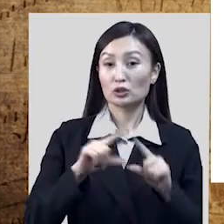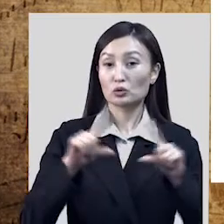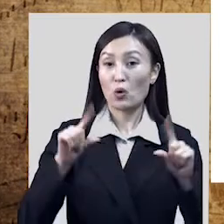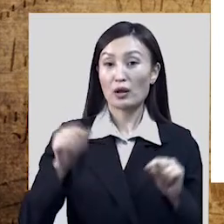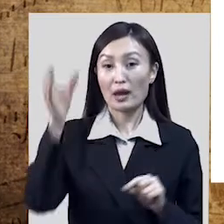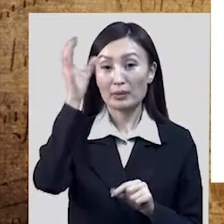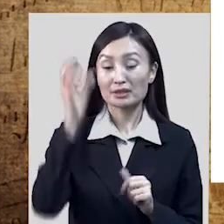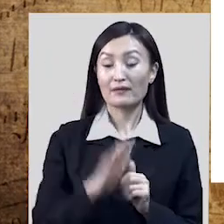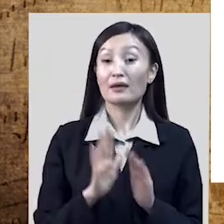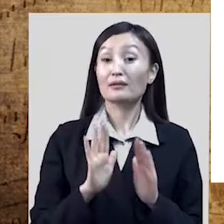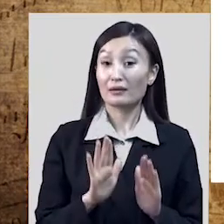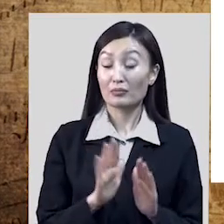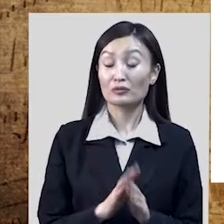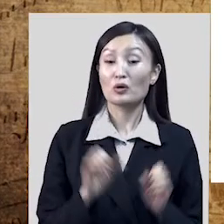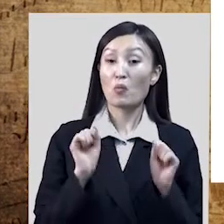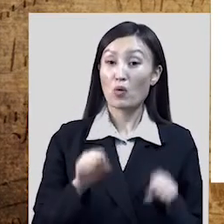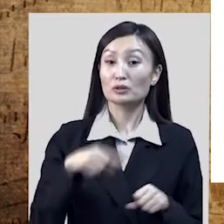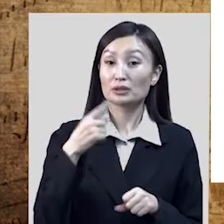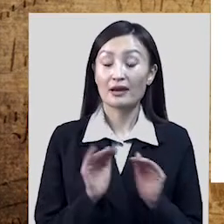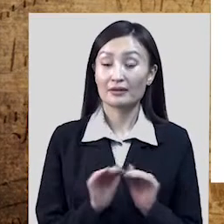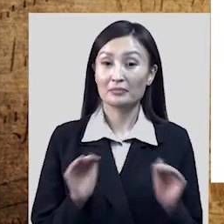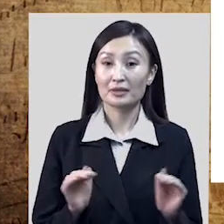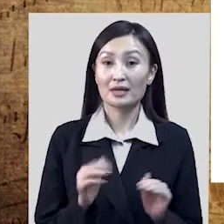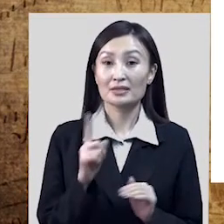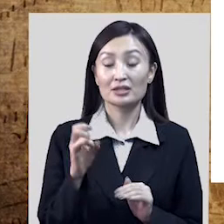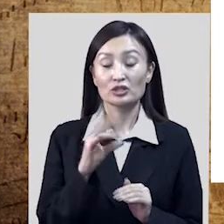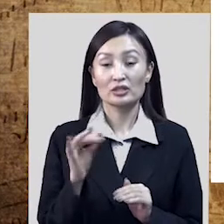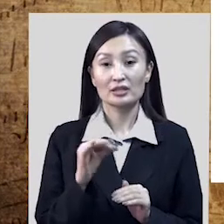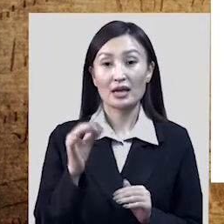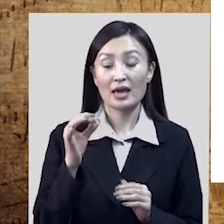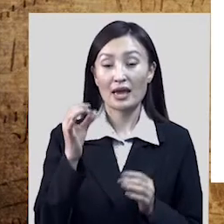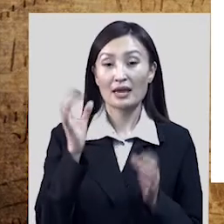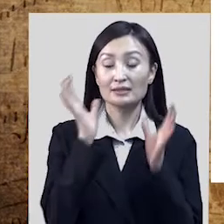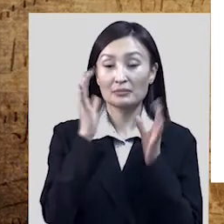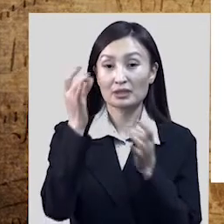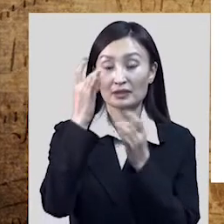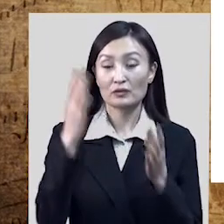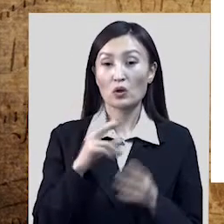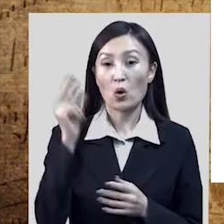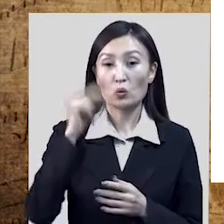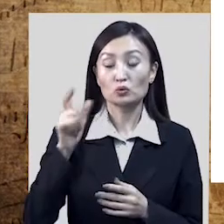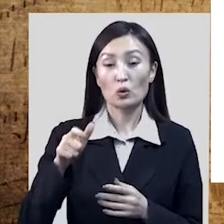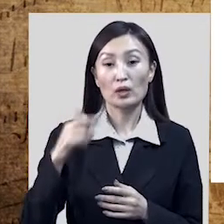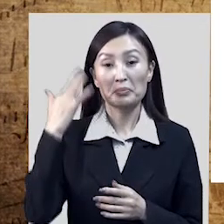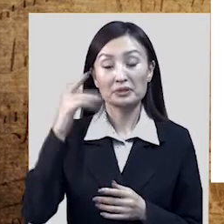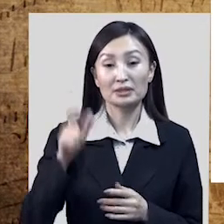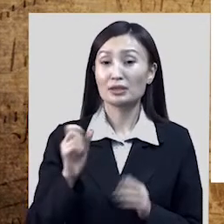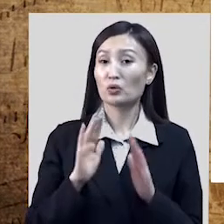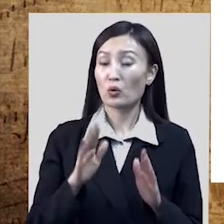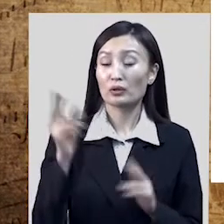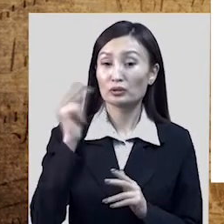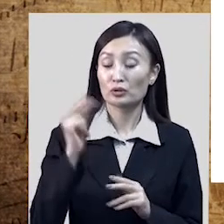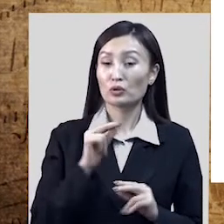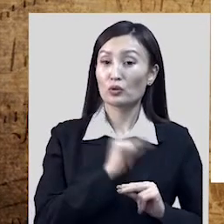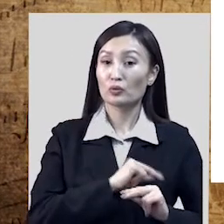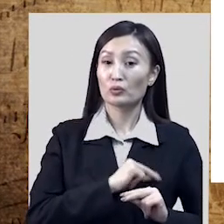образование таким образом можно сказать что значение исламской цивилизации в том что учёные и мыслители не только изучали